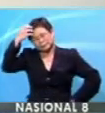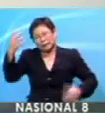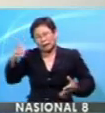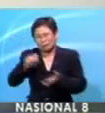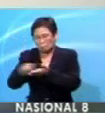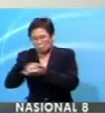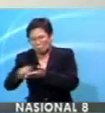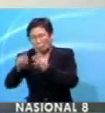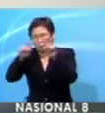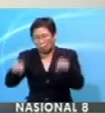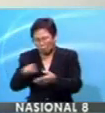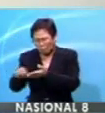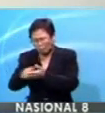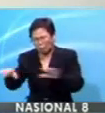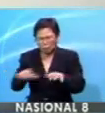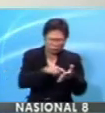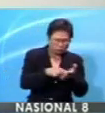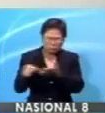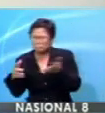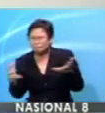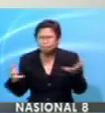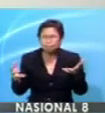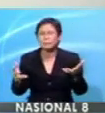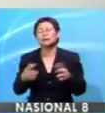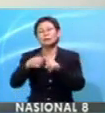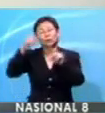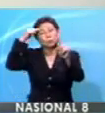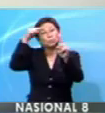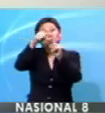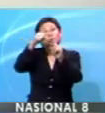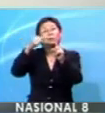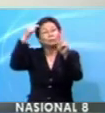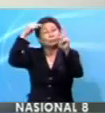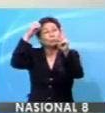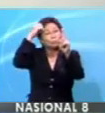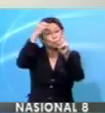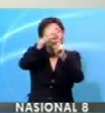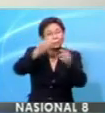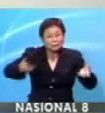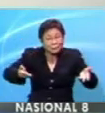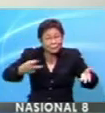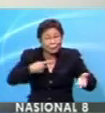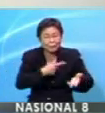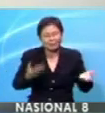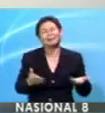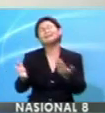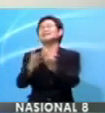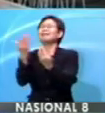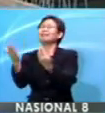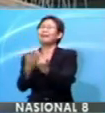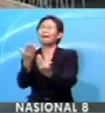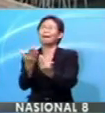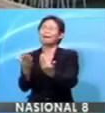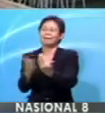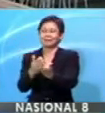isi Borang nak kena buat ni nak kena buat jadi tujuan Kami kat sini nak menyenangkan